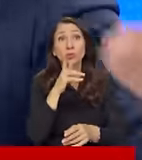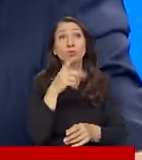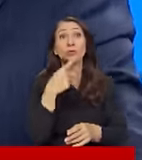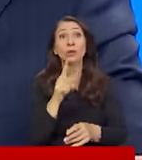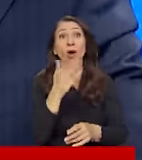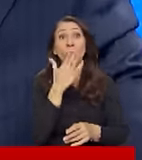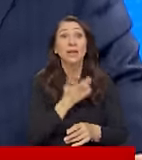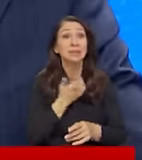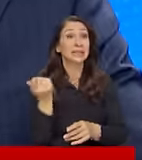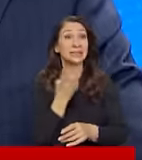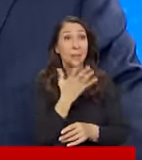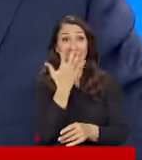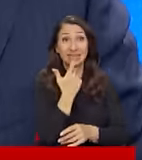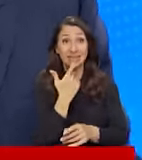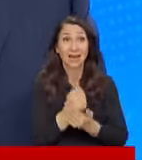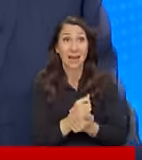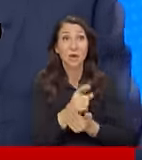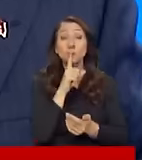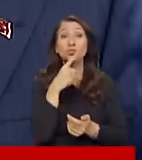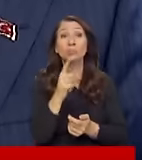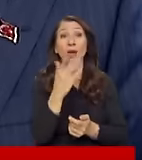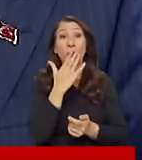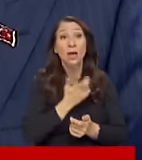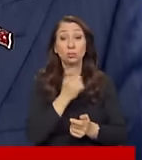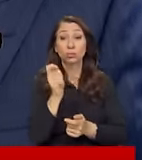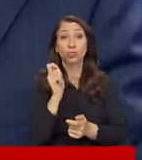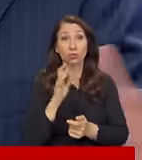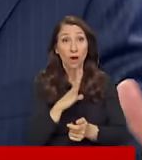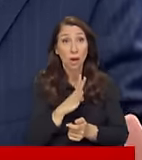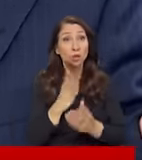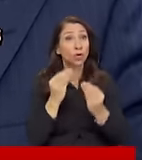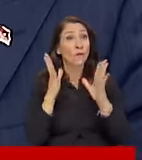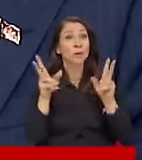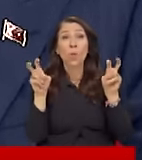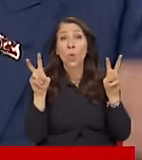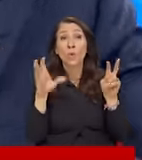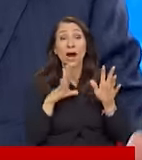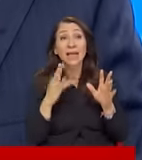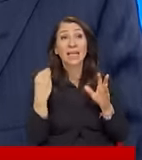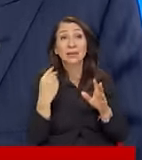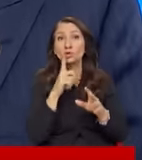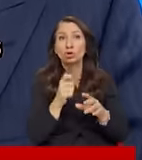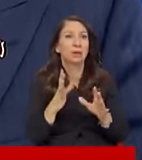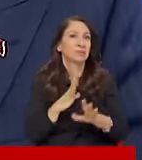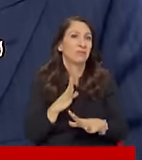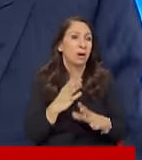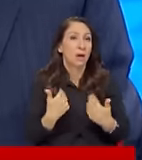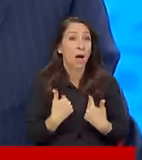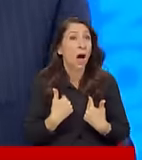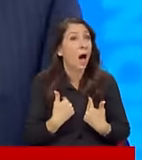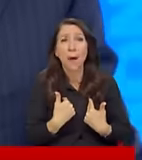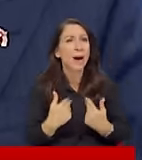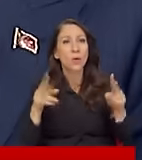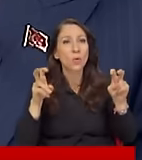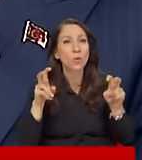toplam öğrenci sayısı. 5 senede 100 bin öğrenciye burs var. Birçok konu var. Yeni vaatlerimiz var. Ama